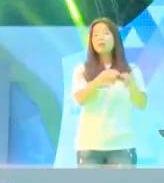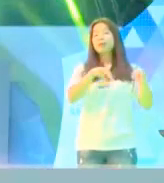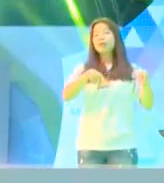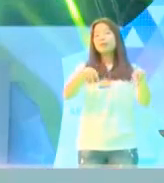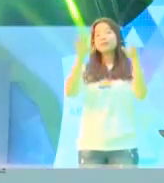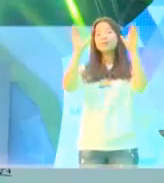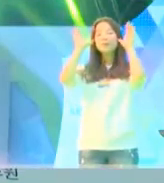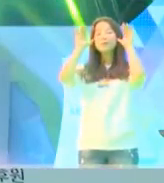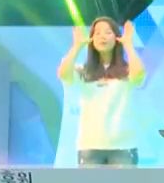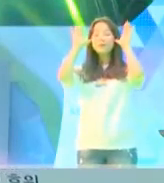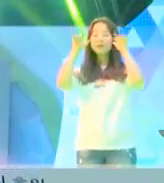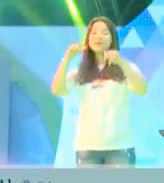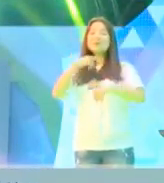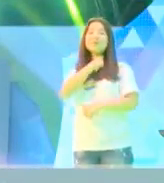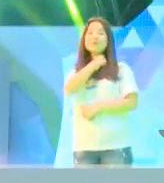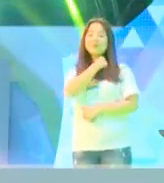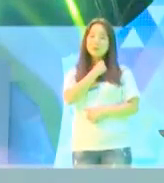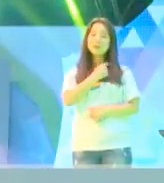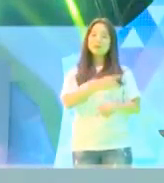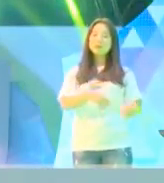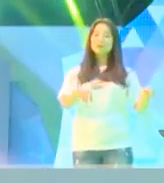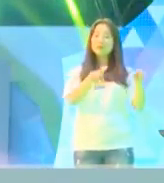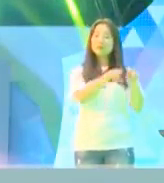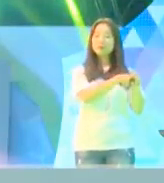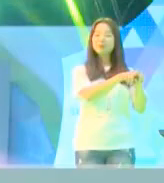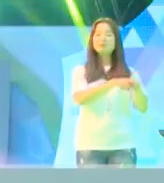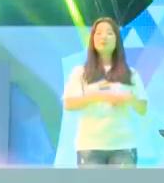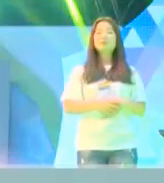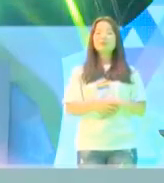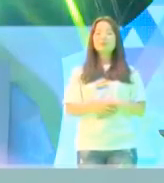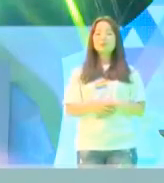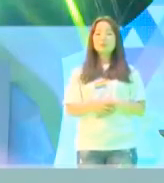산책하는 강아지가 되고 싶어.